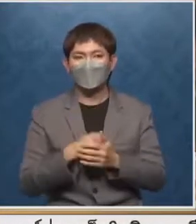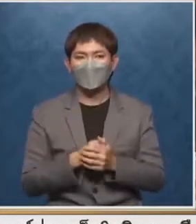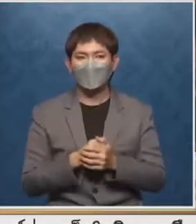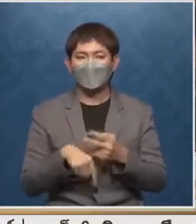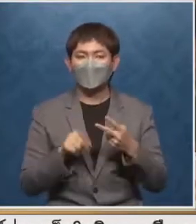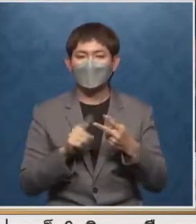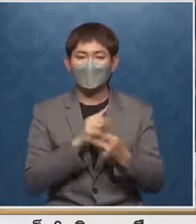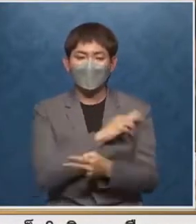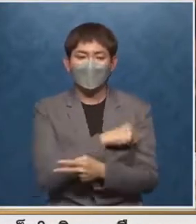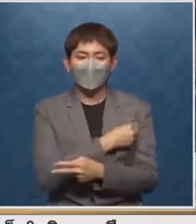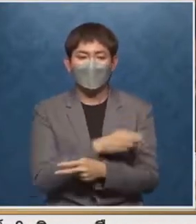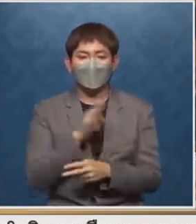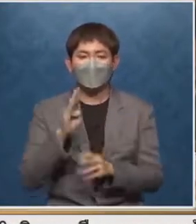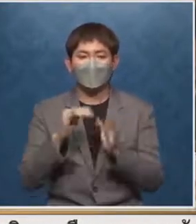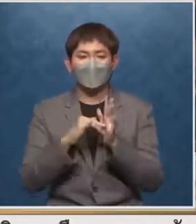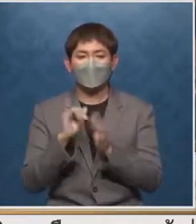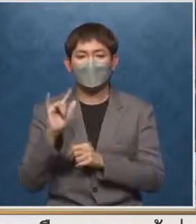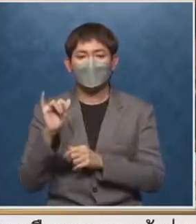จันทร์นะครับท่าน